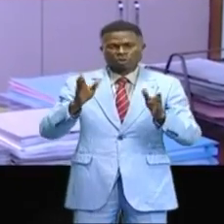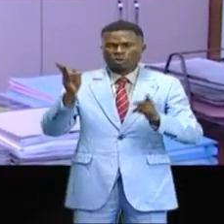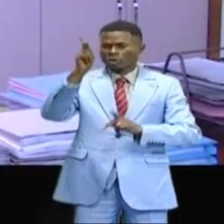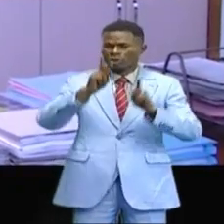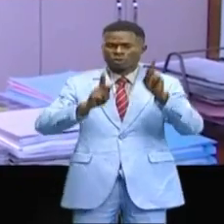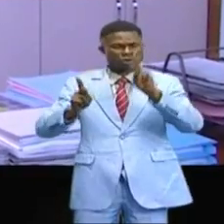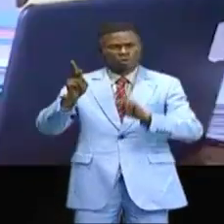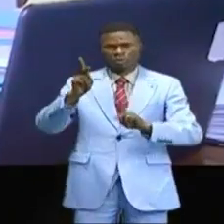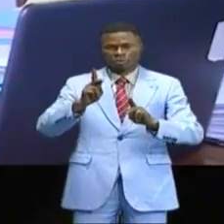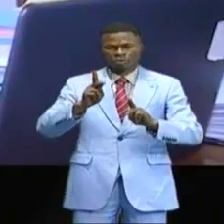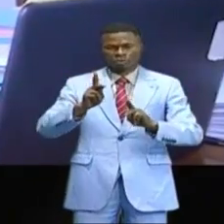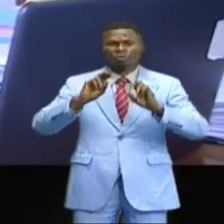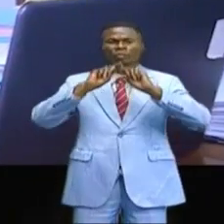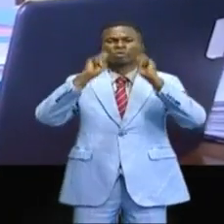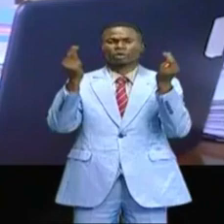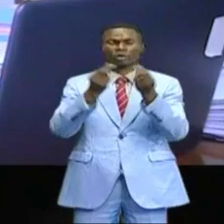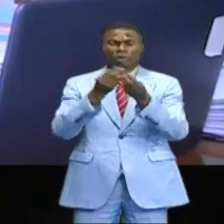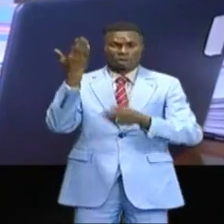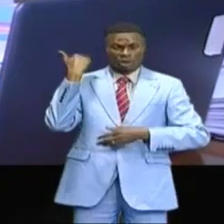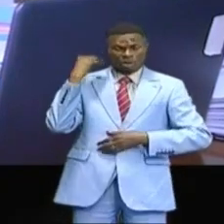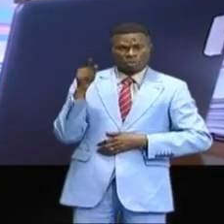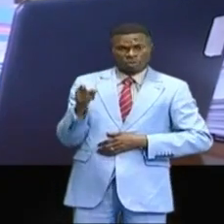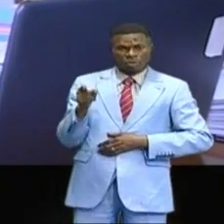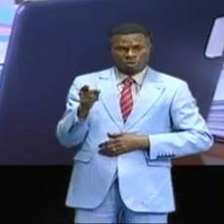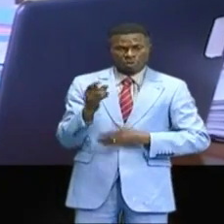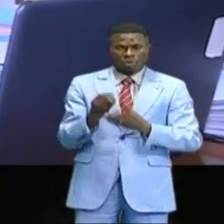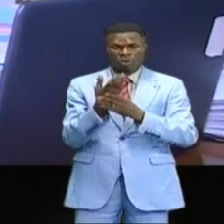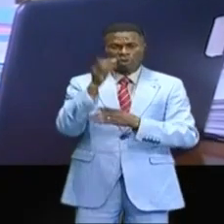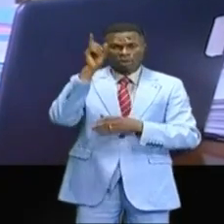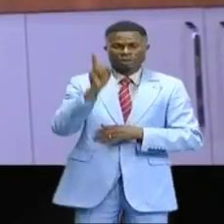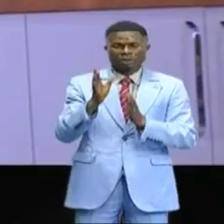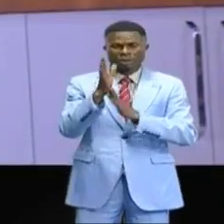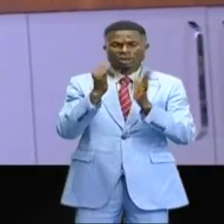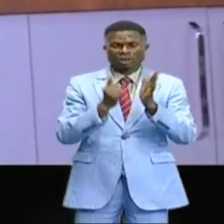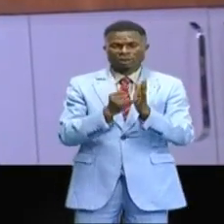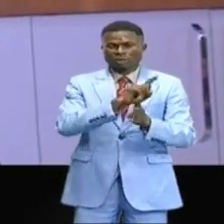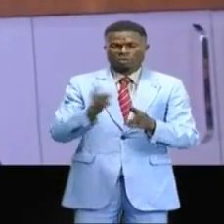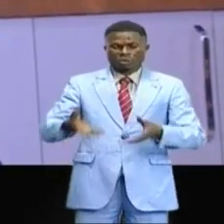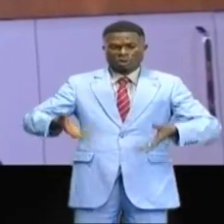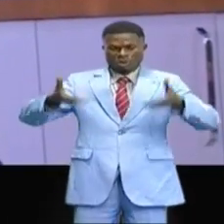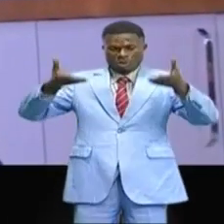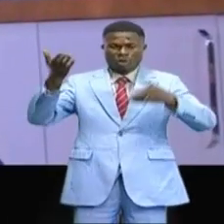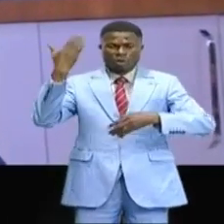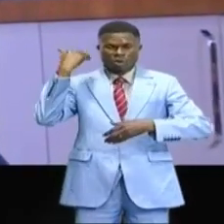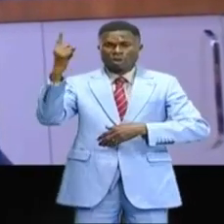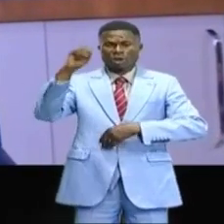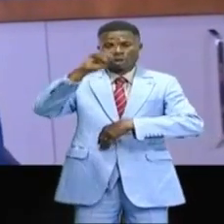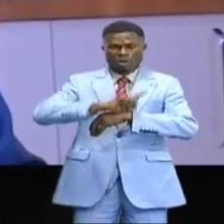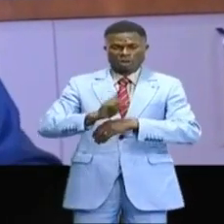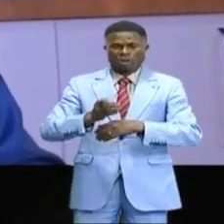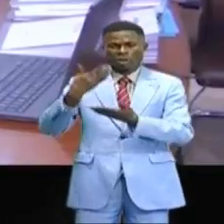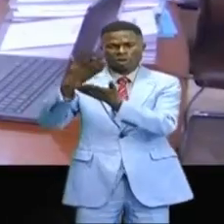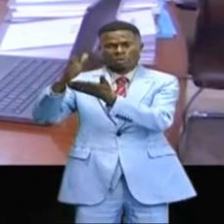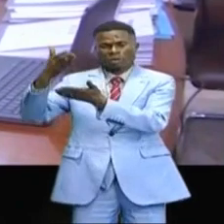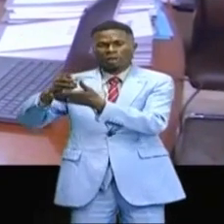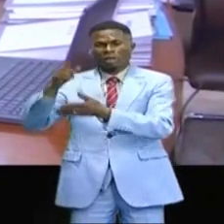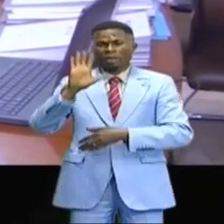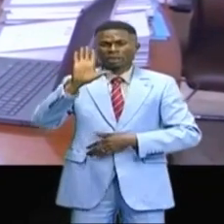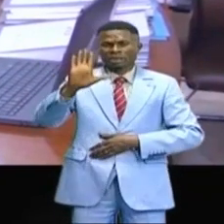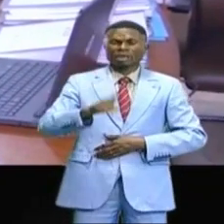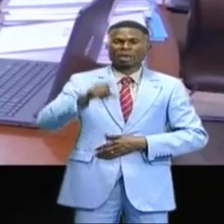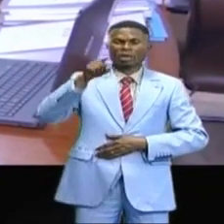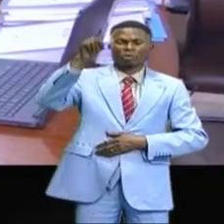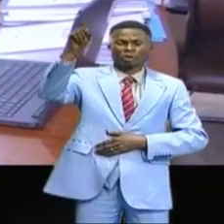populations. Cette usine de captage produit 116 000 mètres cubes d'eau par jour et alimente près de 5 millions